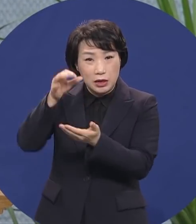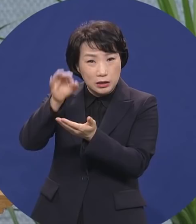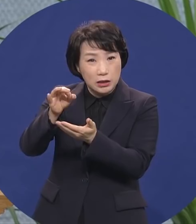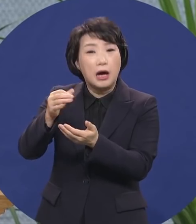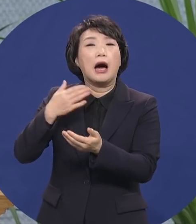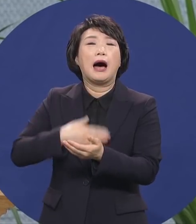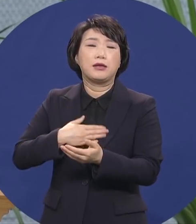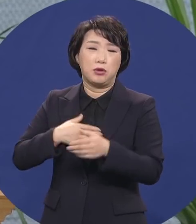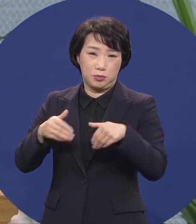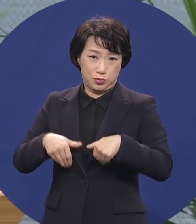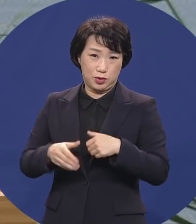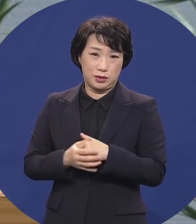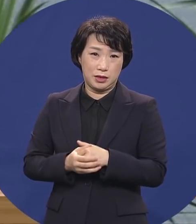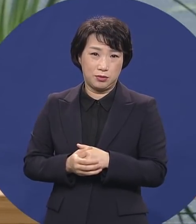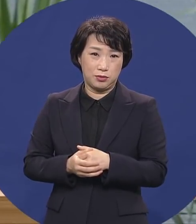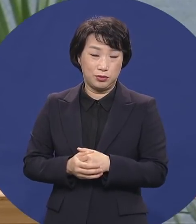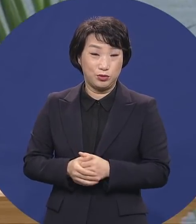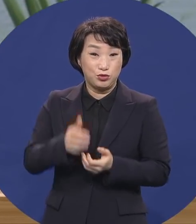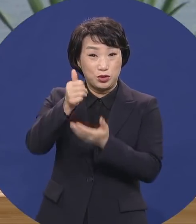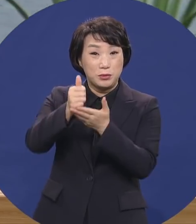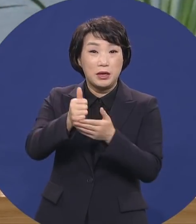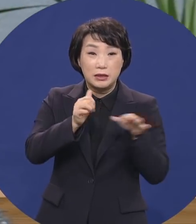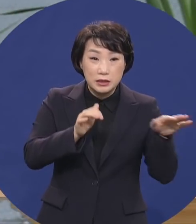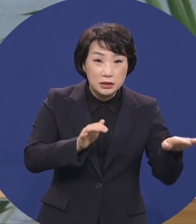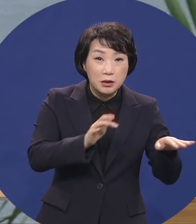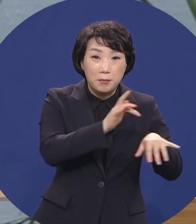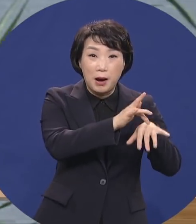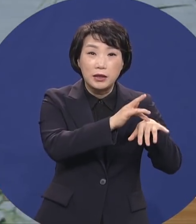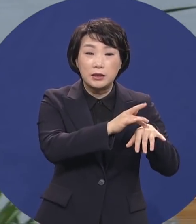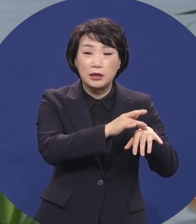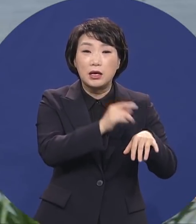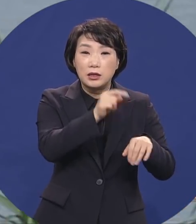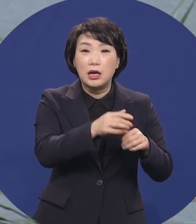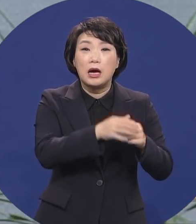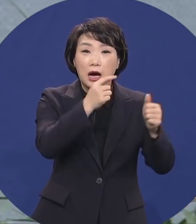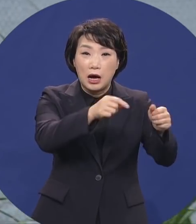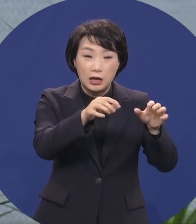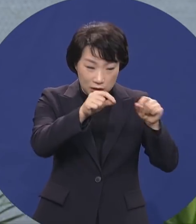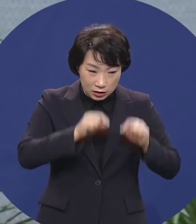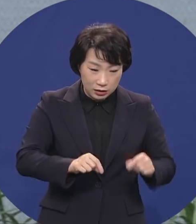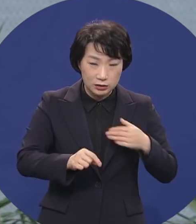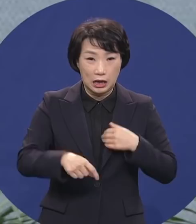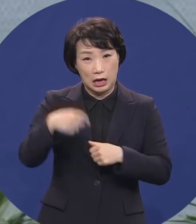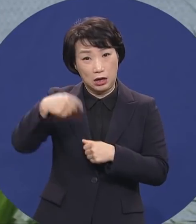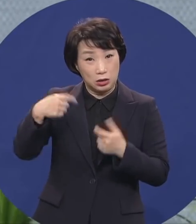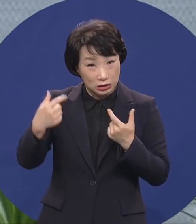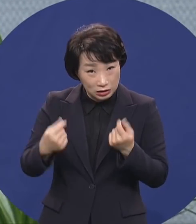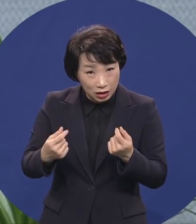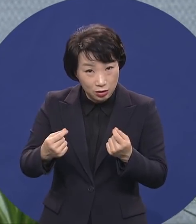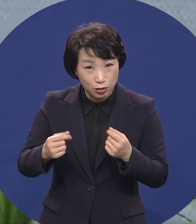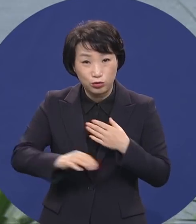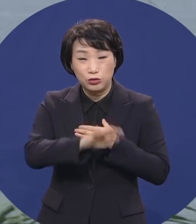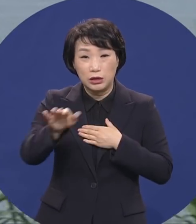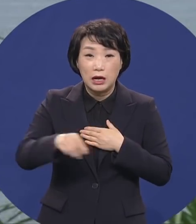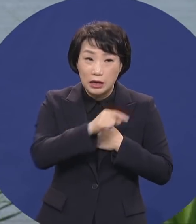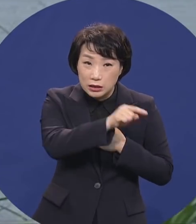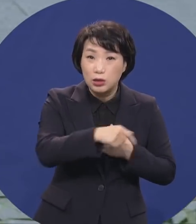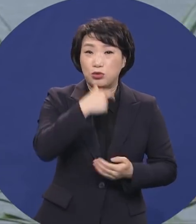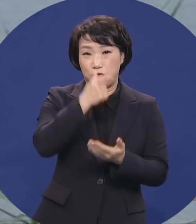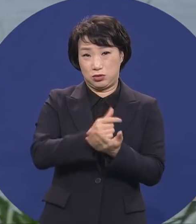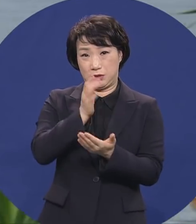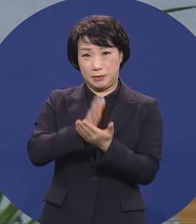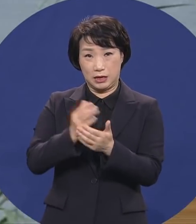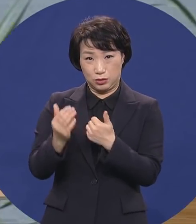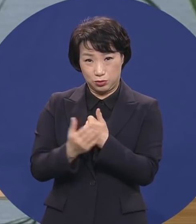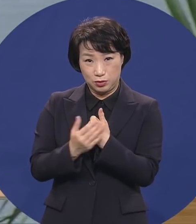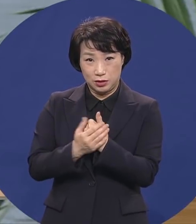기업으로 알아야 된다고. 주님은 마귀에게 일러준 것이 우리에게 일러준 것입니다. 우리가 속지 말게